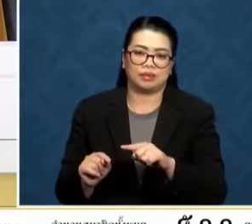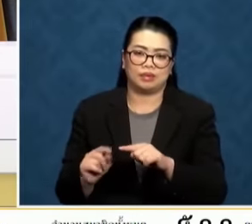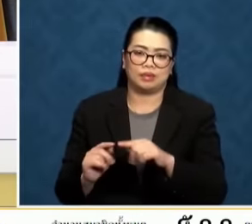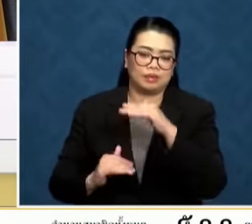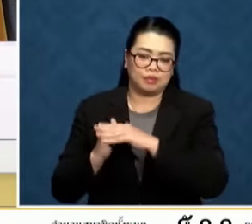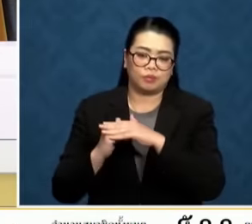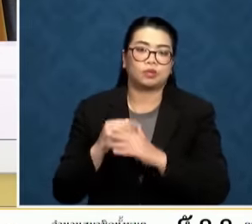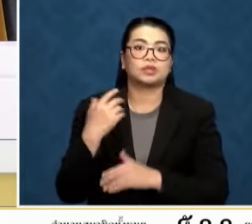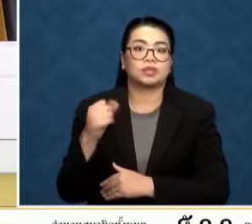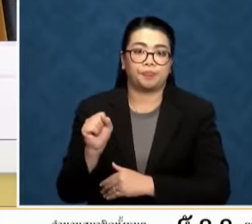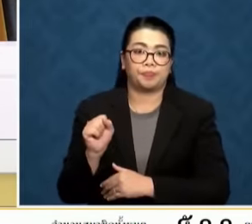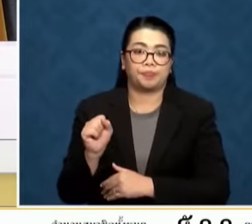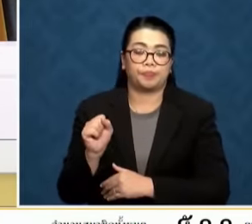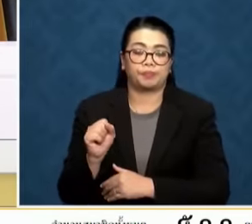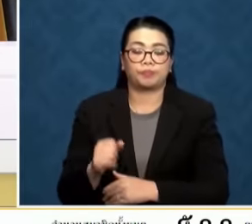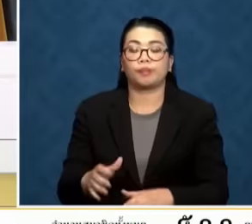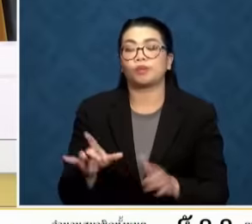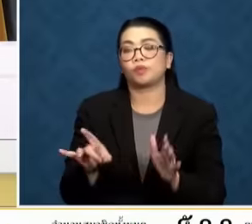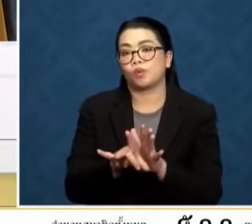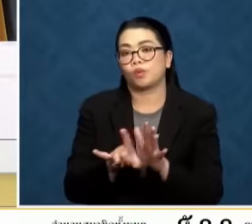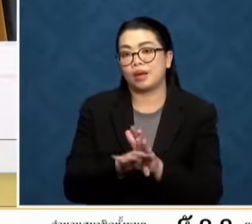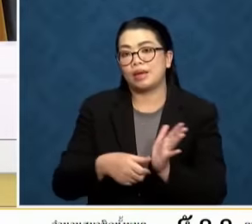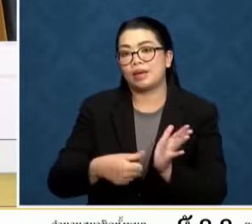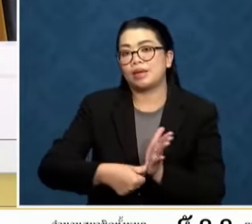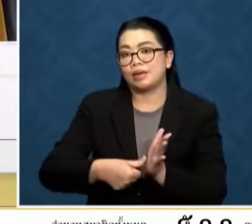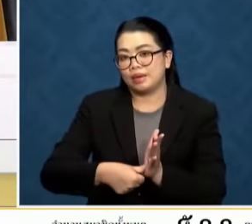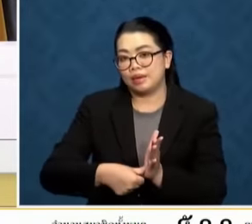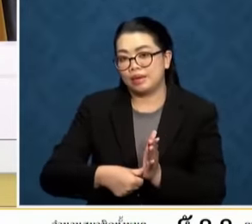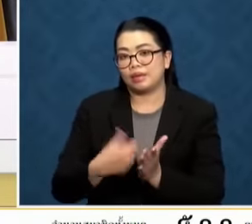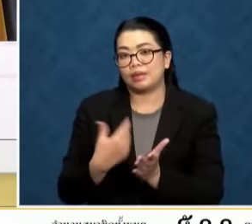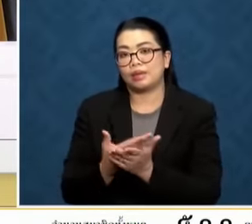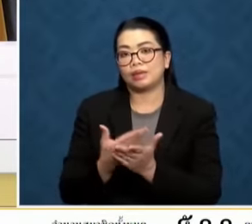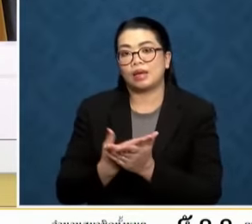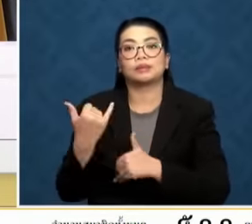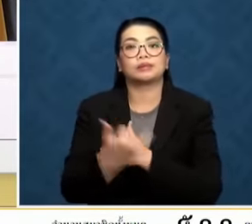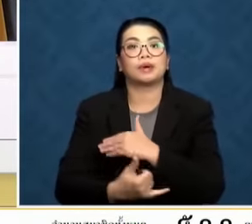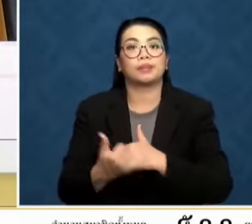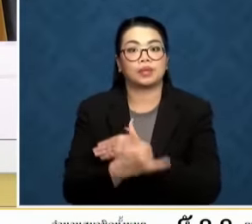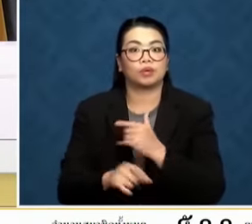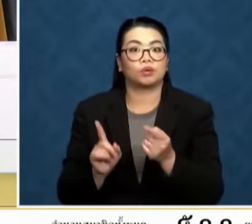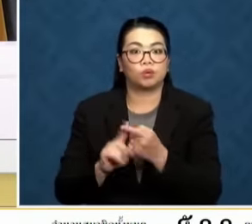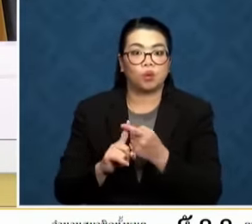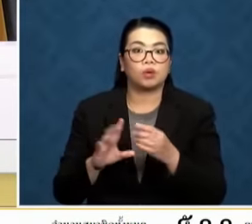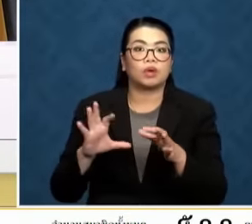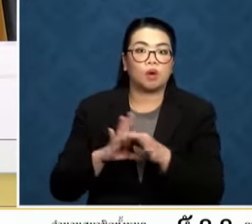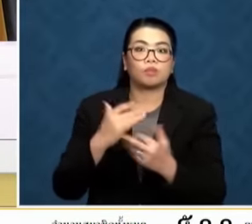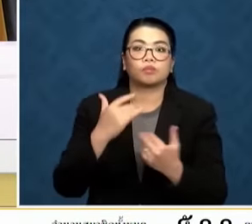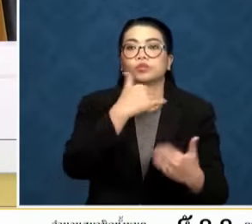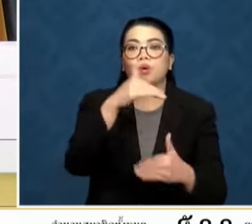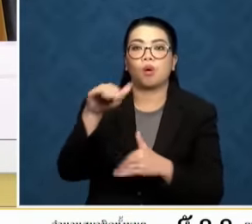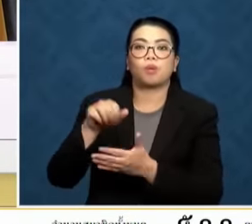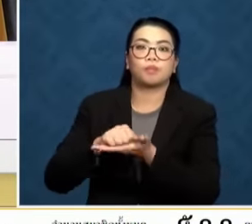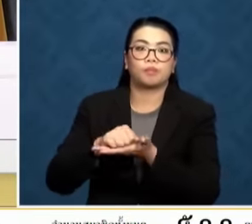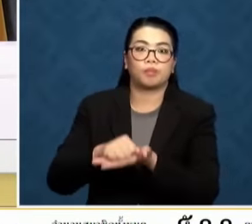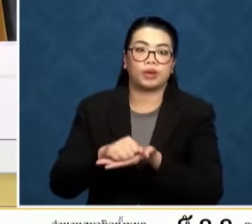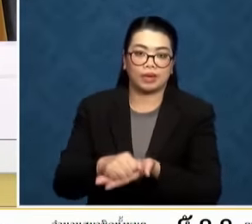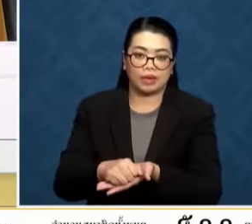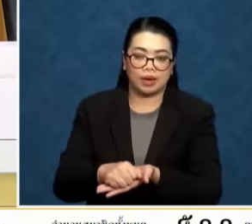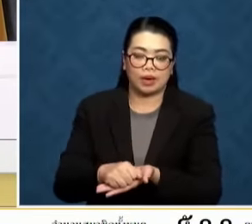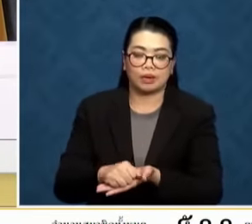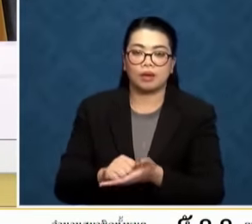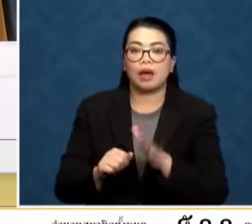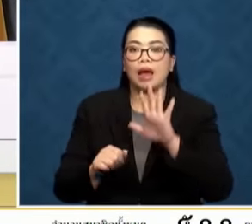1.2%และอันสุดท้ายครับนี่สถาณะที่เป็นสกุลเงินต่างประเทศต่อเรื่องของการส่งออกและบริการต้องน้อย